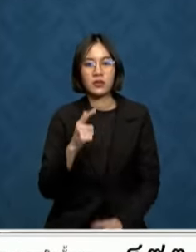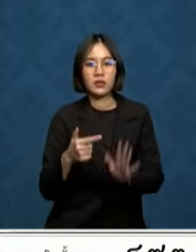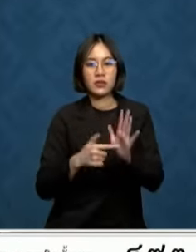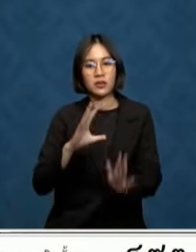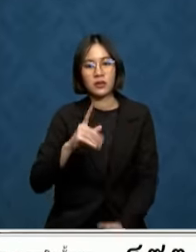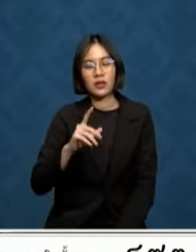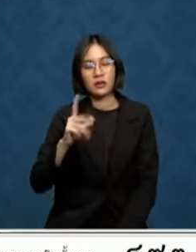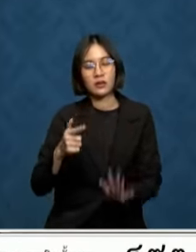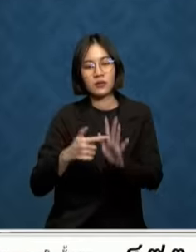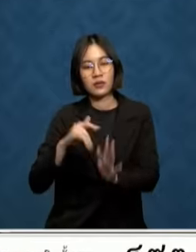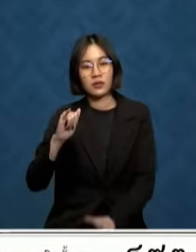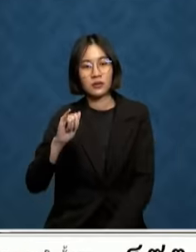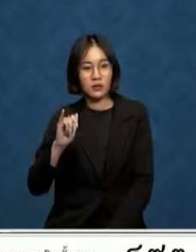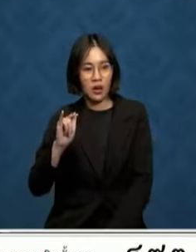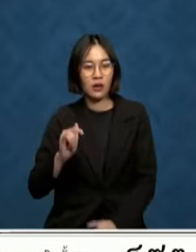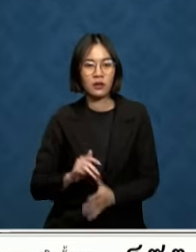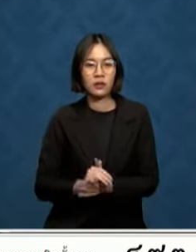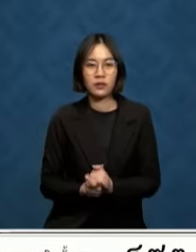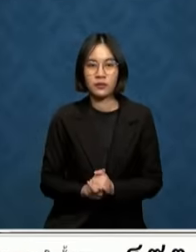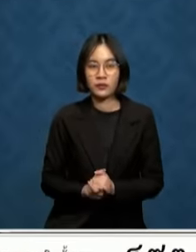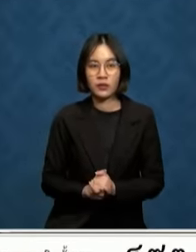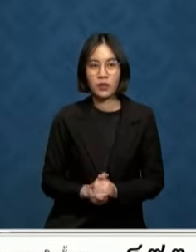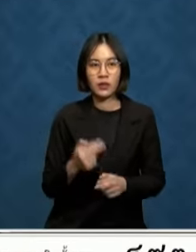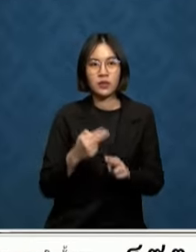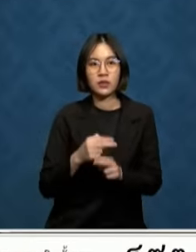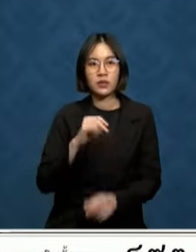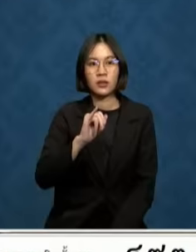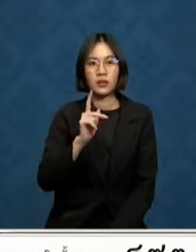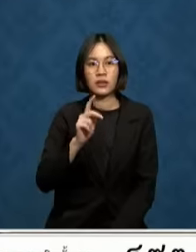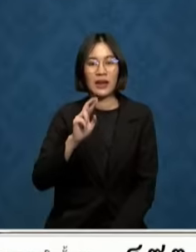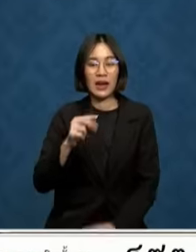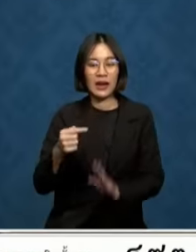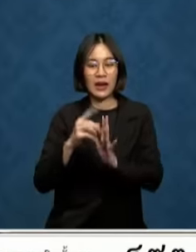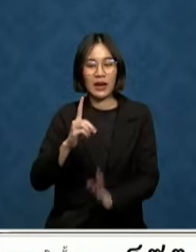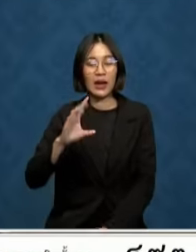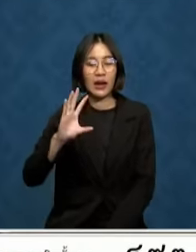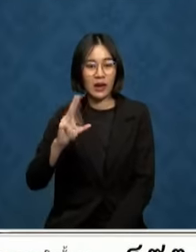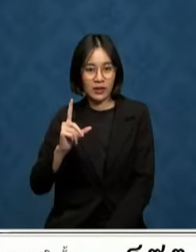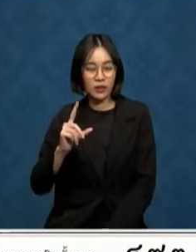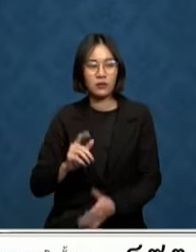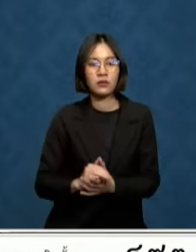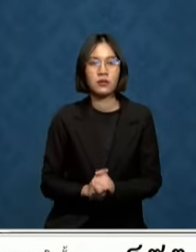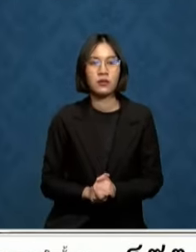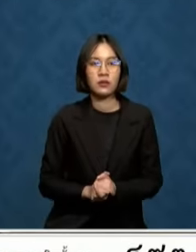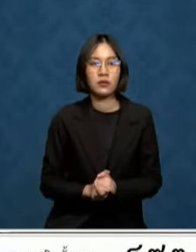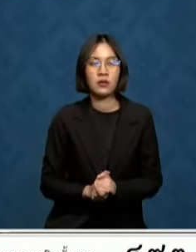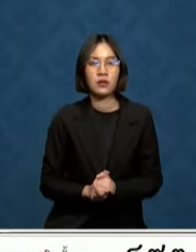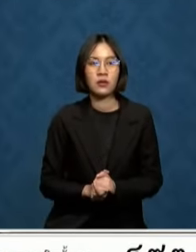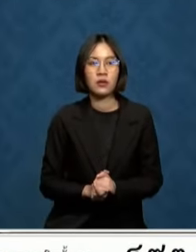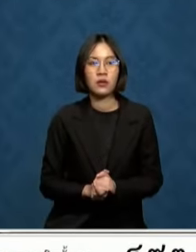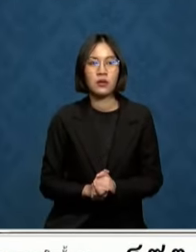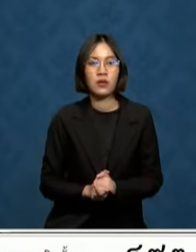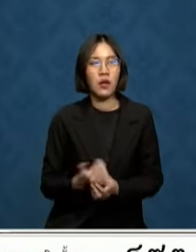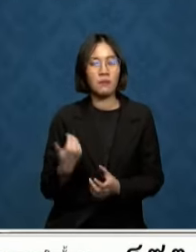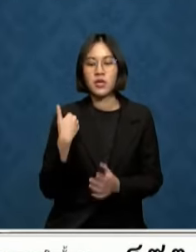บุภาวัน หรอสหายภูชนะนายใล้เดชรือเริด หอสหายกาศรองและยงรวมไป